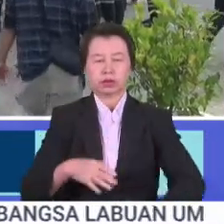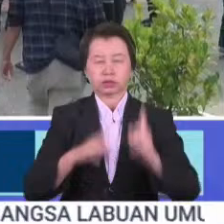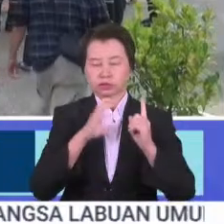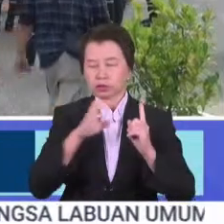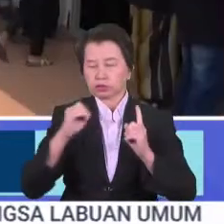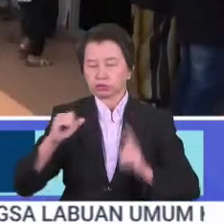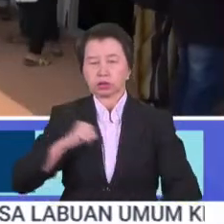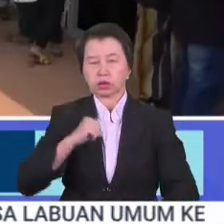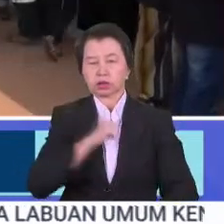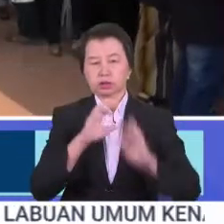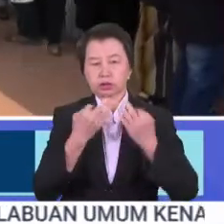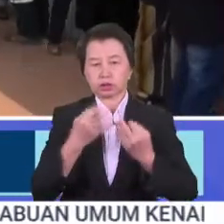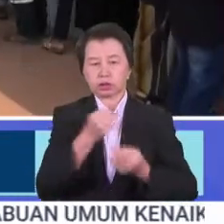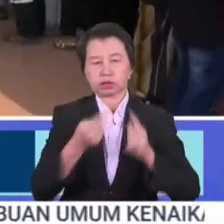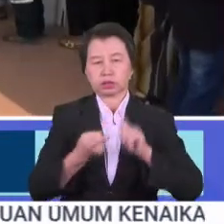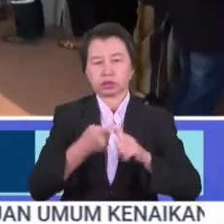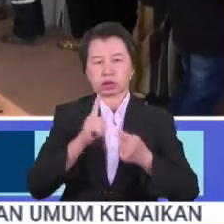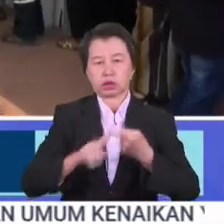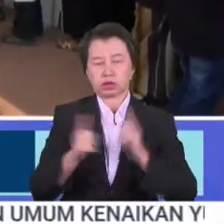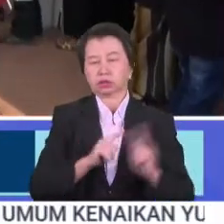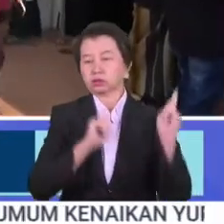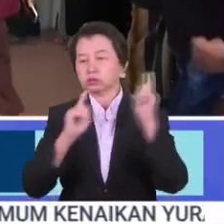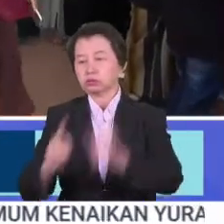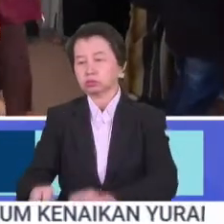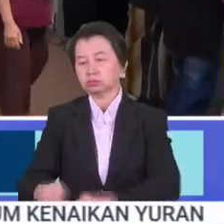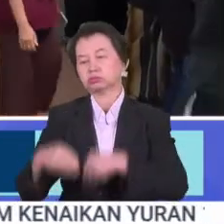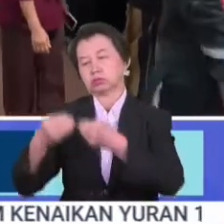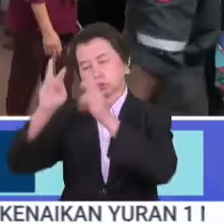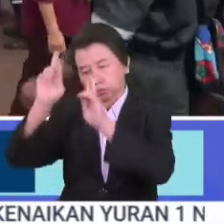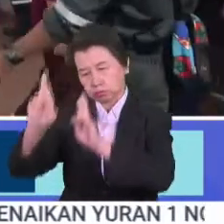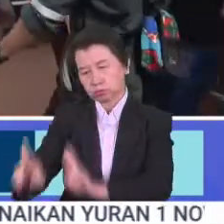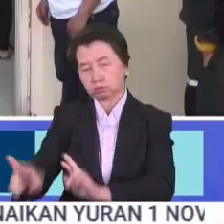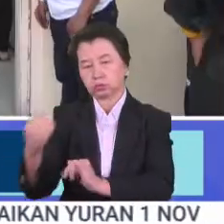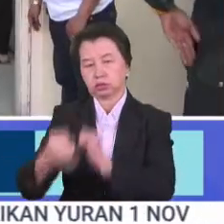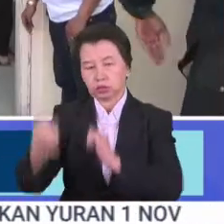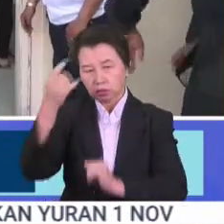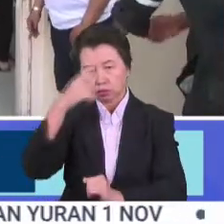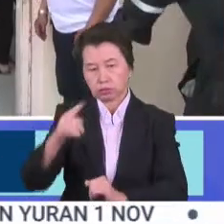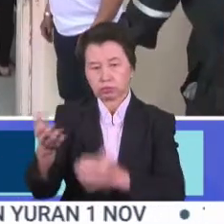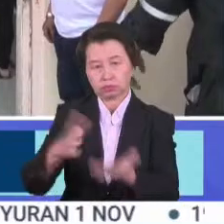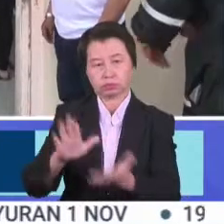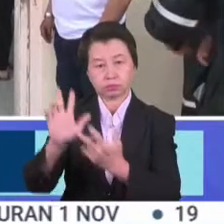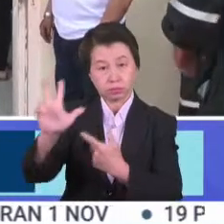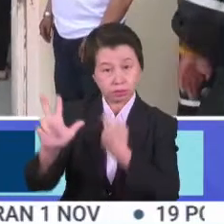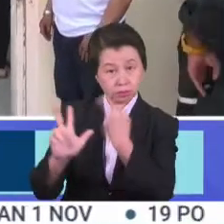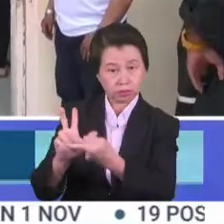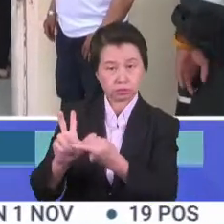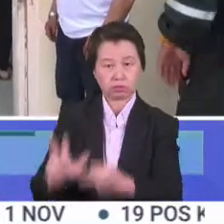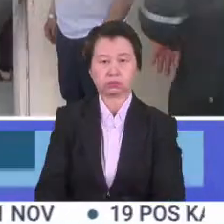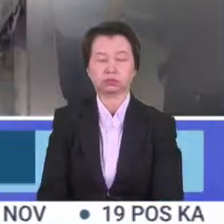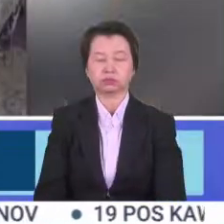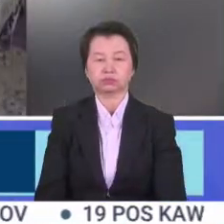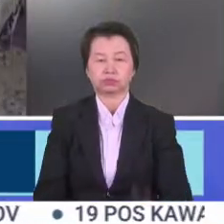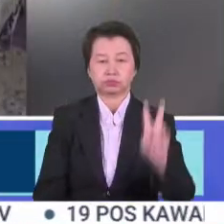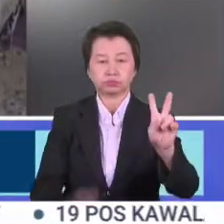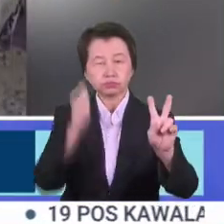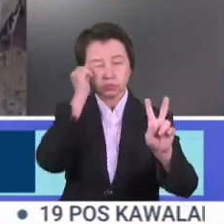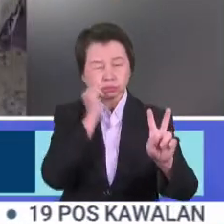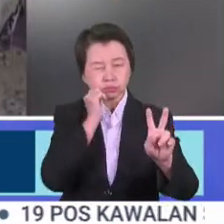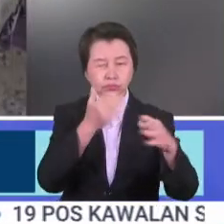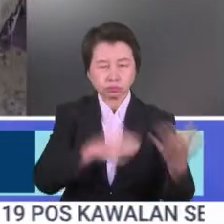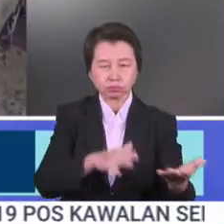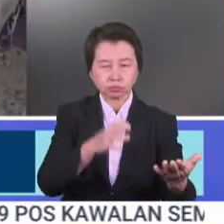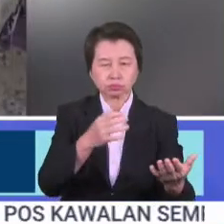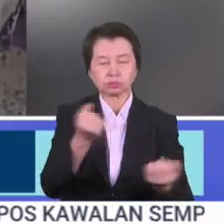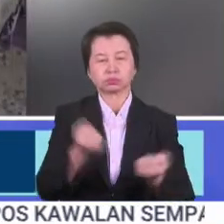ahli keluarga termasuk rakan mangsa hadir beri penghormatan terakhir di bilik mayat. Dua warga emas maut